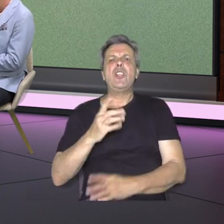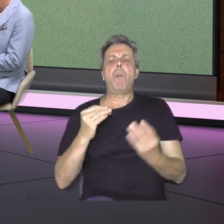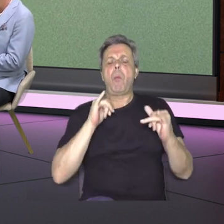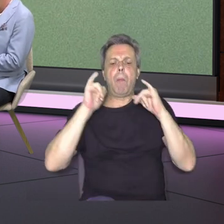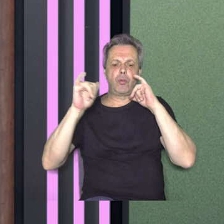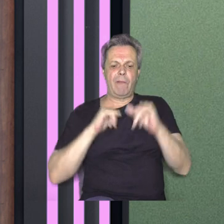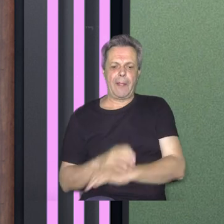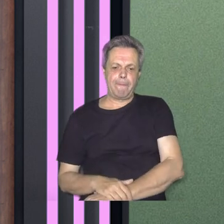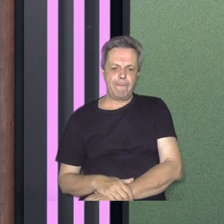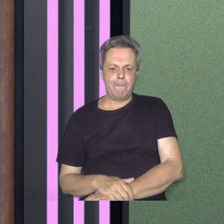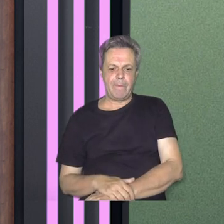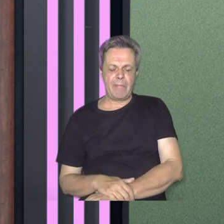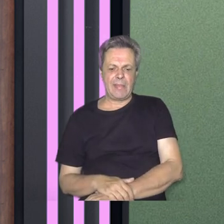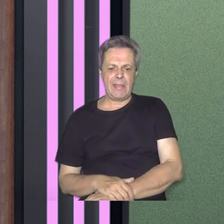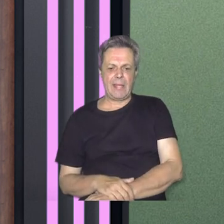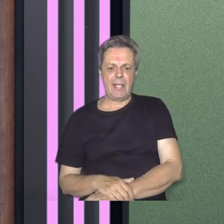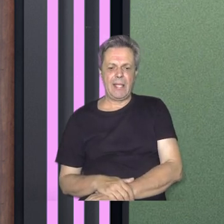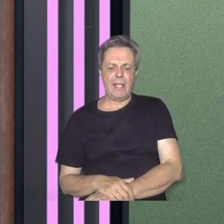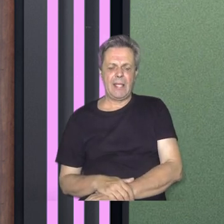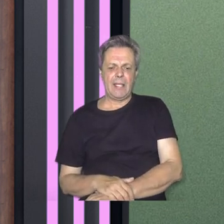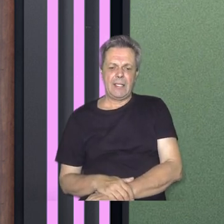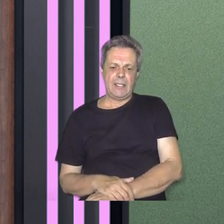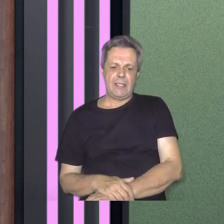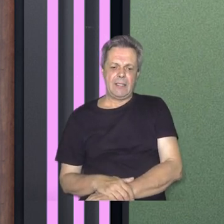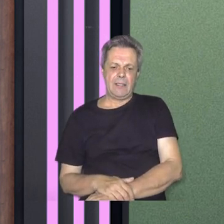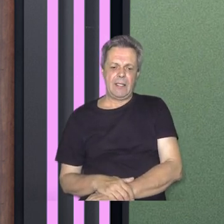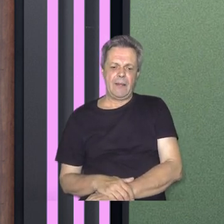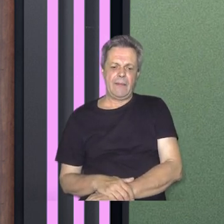nešto putovali. Da, znate,